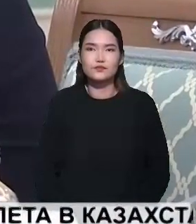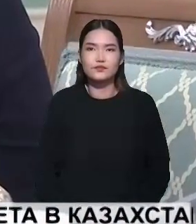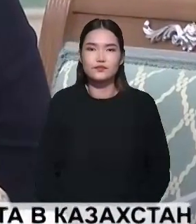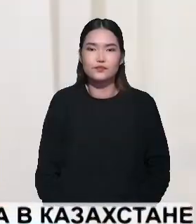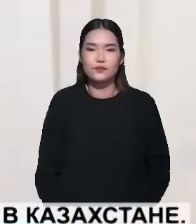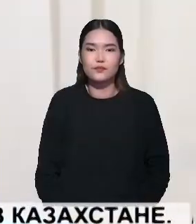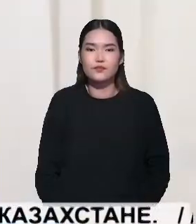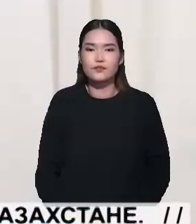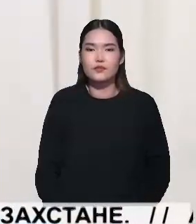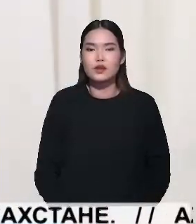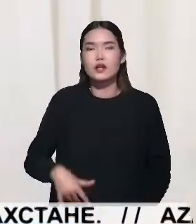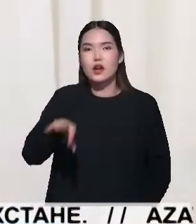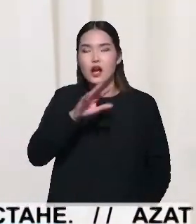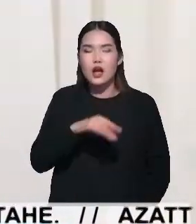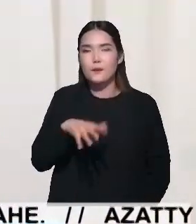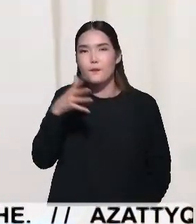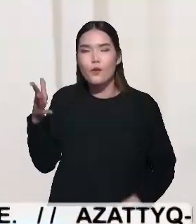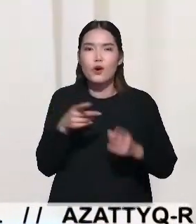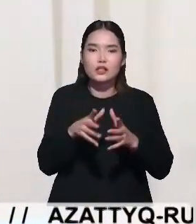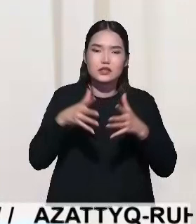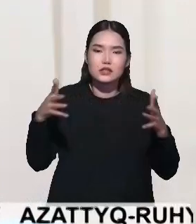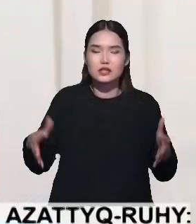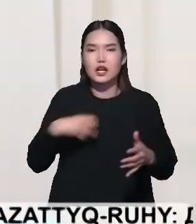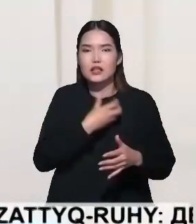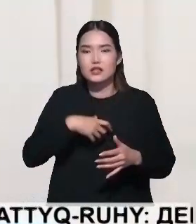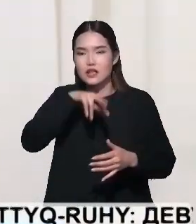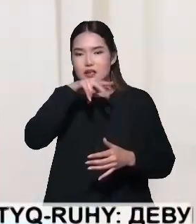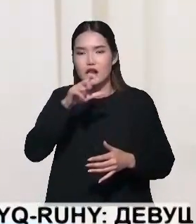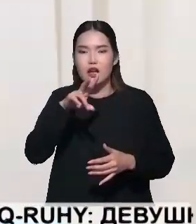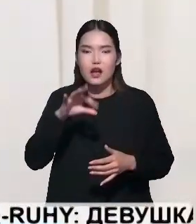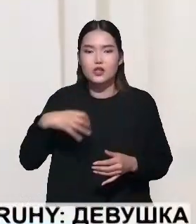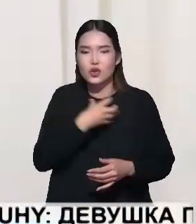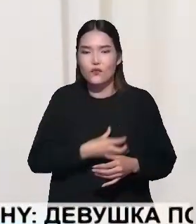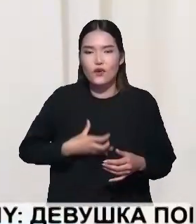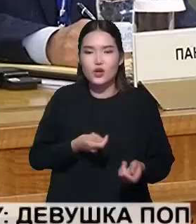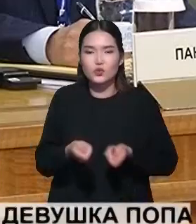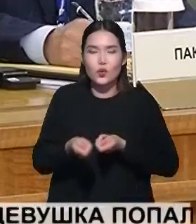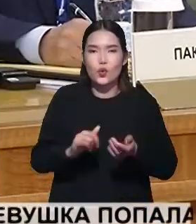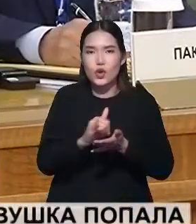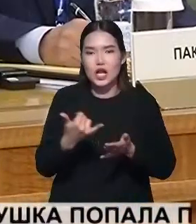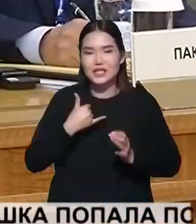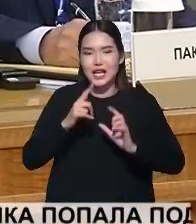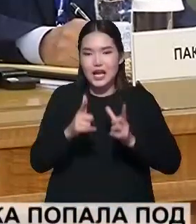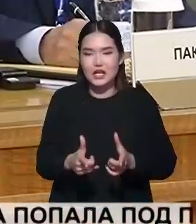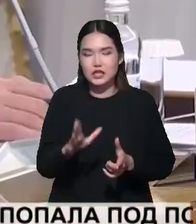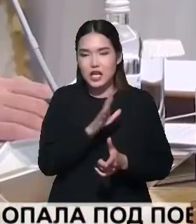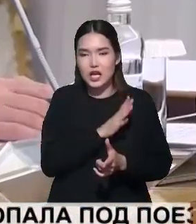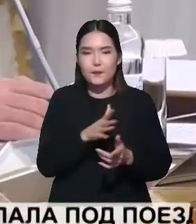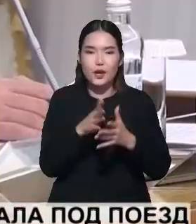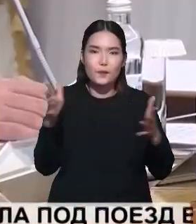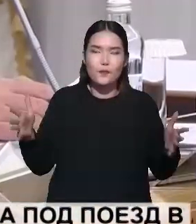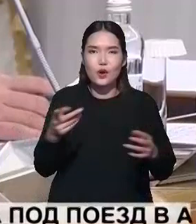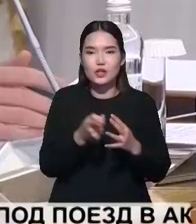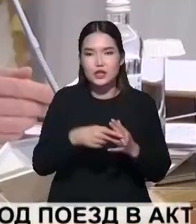120 тысяч этнических корейцев в Казахстане выполняют важную роль и вносят неоценимый вклад в укрепление наших отношений. В свою очередь, более 1000